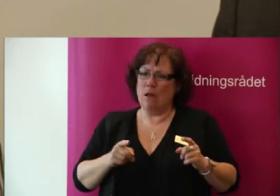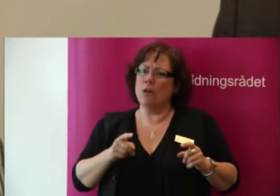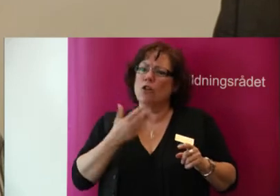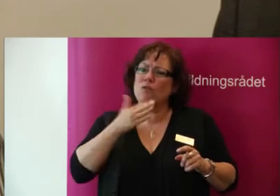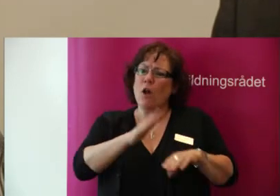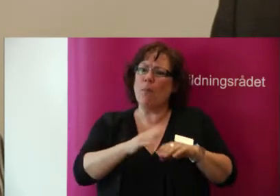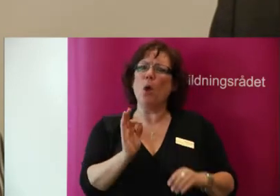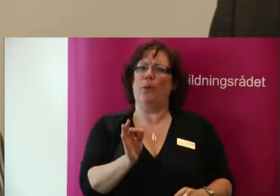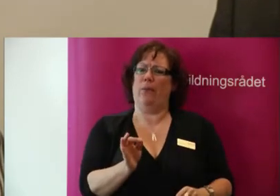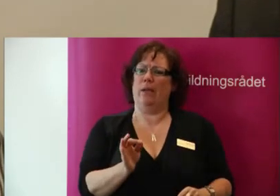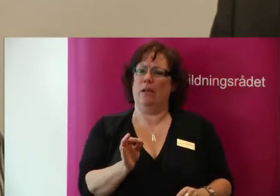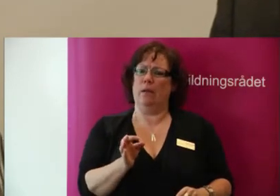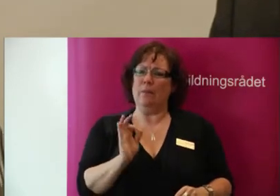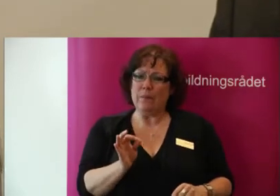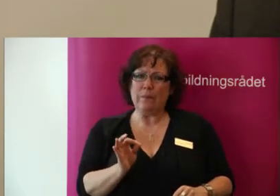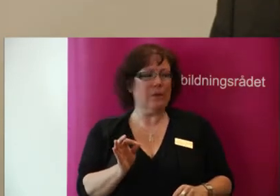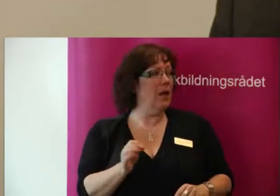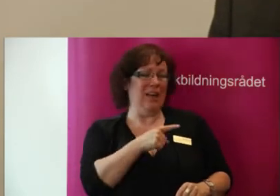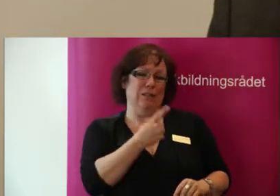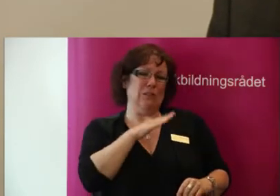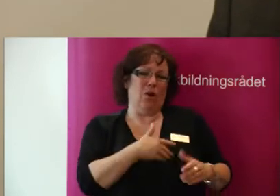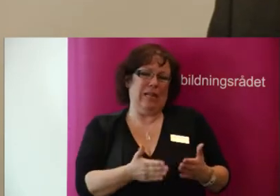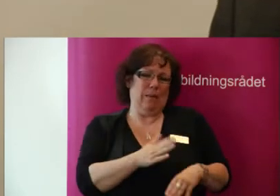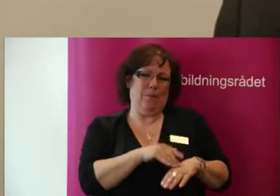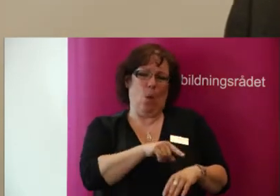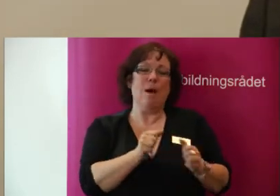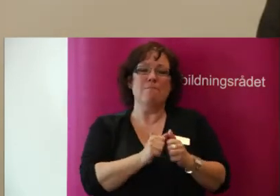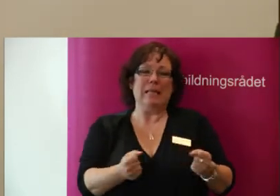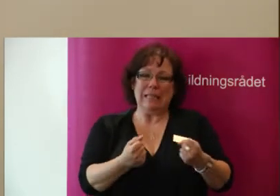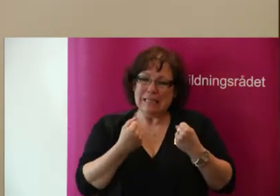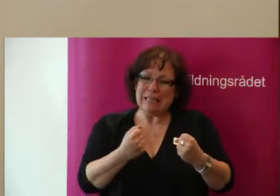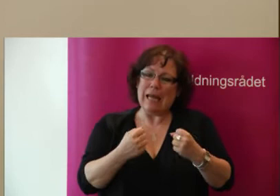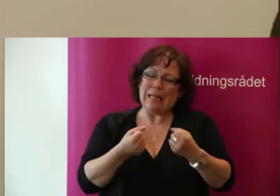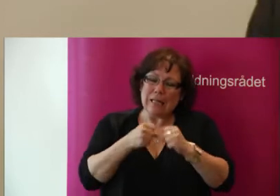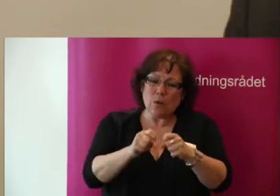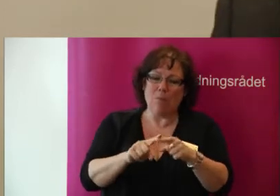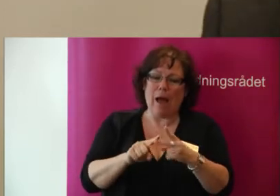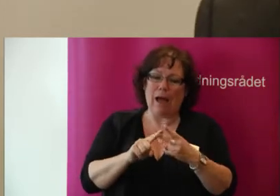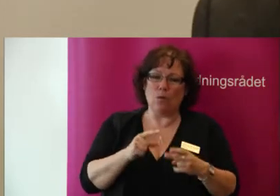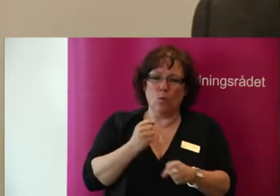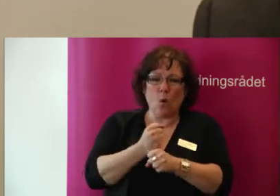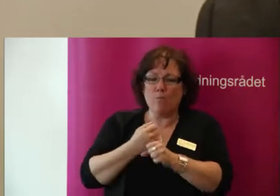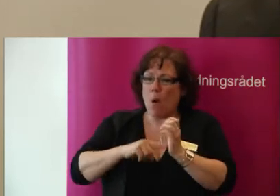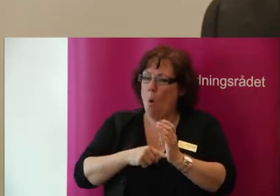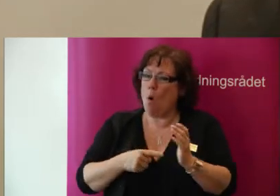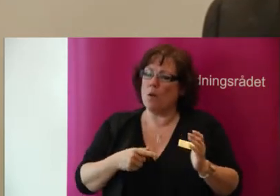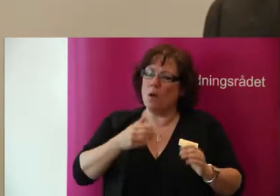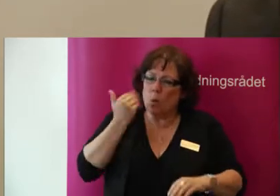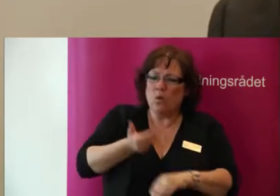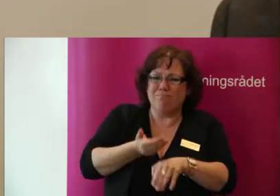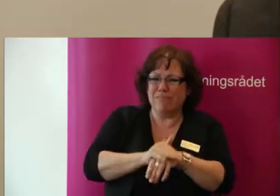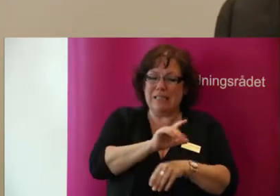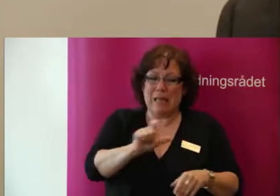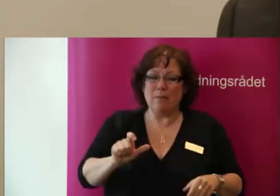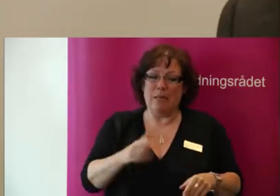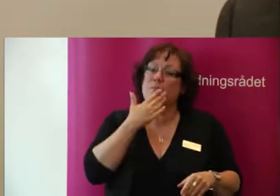hur-frågan. Det gör ju inte ni riktigt då. Men ett starkt engagemang, jobba hårt och kunna sin sak, det är ju ett framgångsrecept inte bara för folkhögskolan. Det är ju